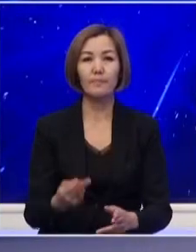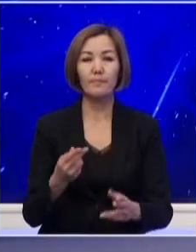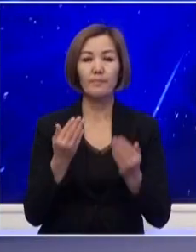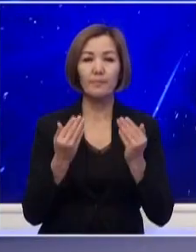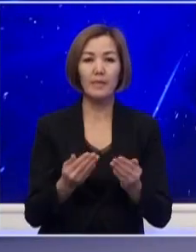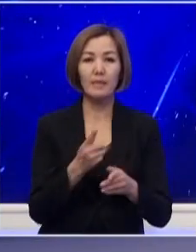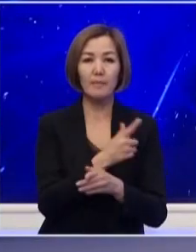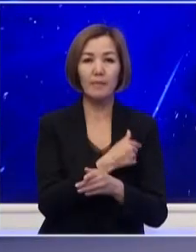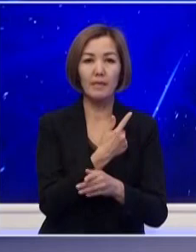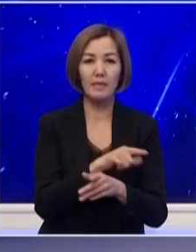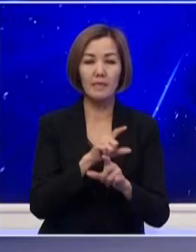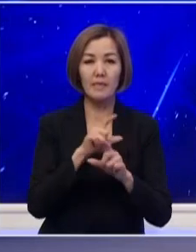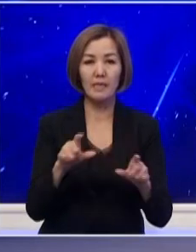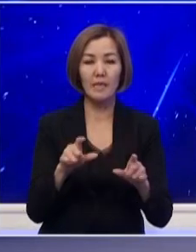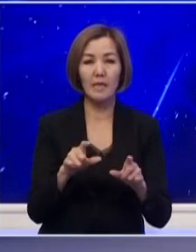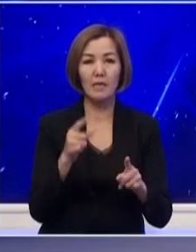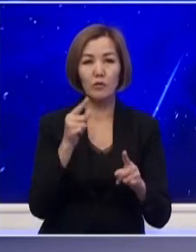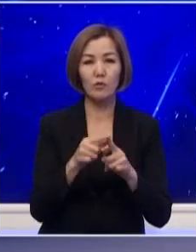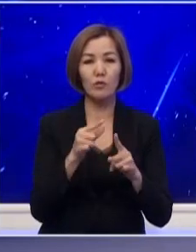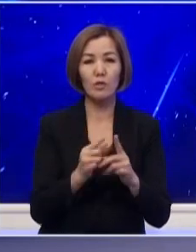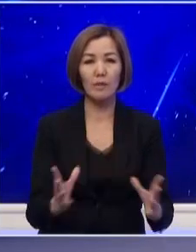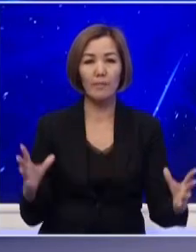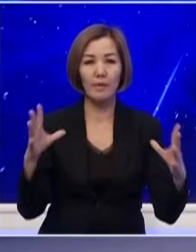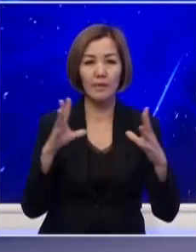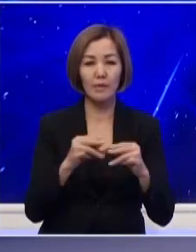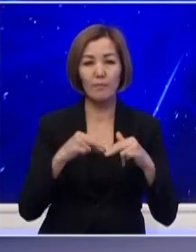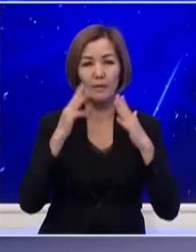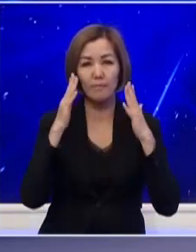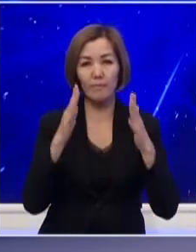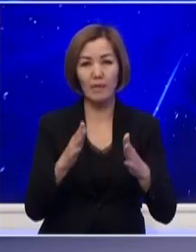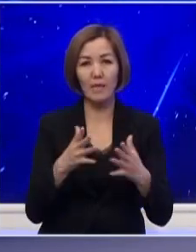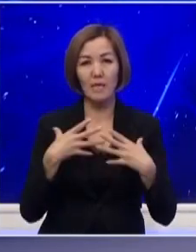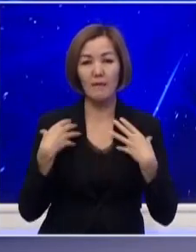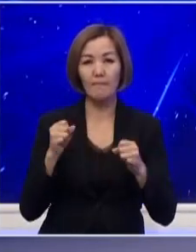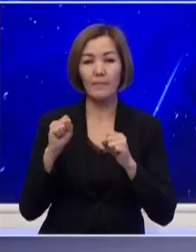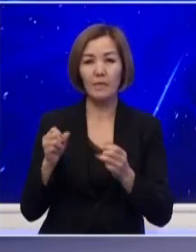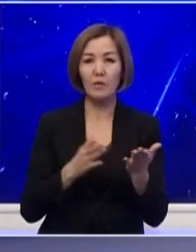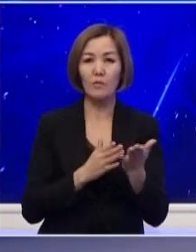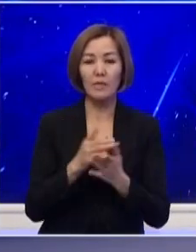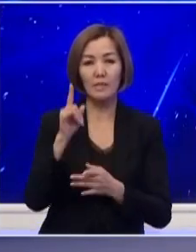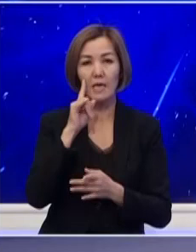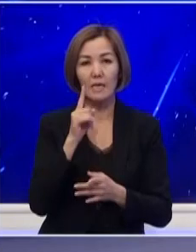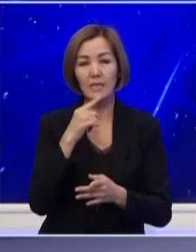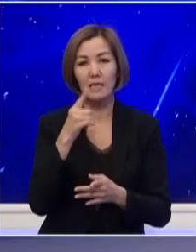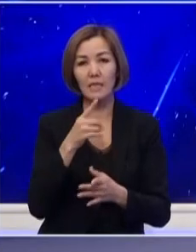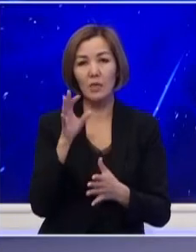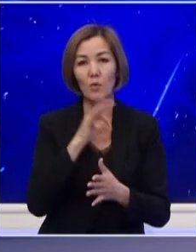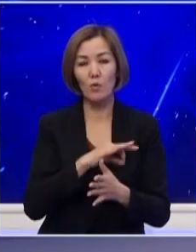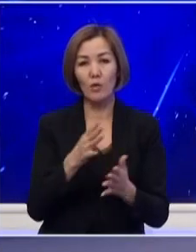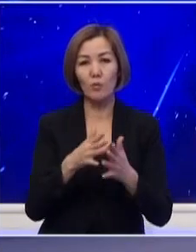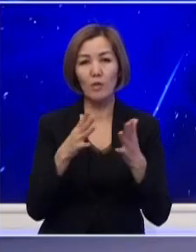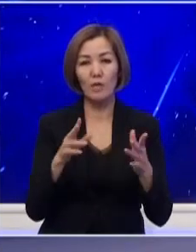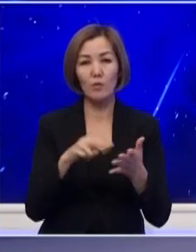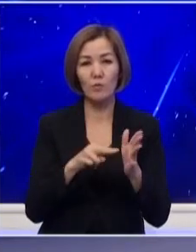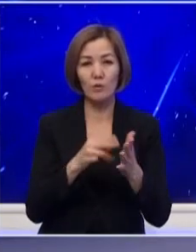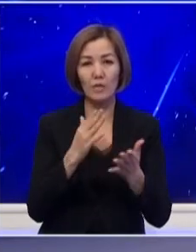Биыл медициналық терминдерді біріздендіруге басымдық беріледі. Оның ішінде денсаулық сақтау саласында қазақ тілінің қолдану аясын кеңейту